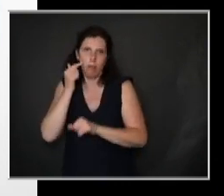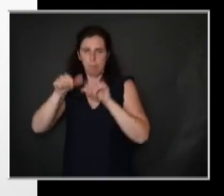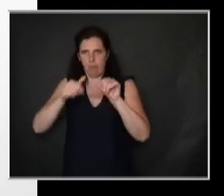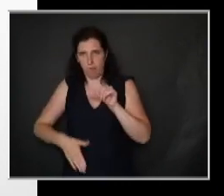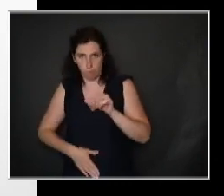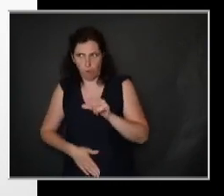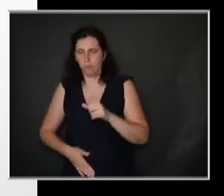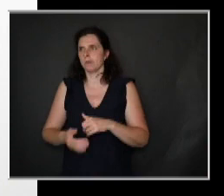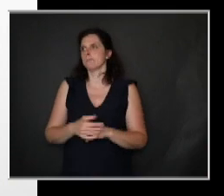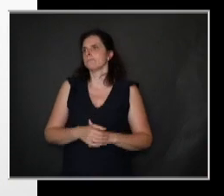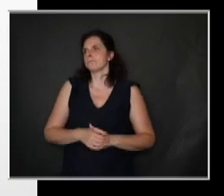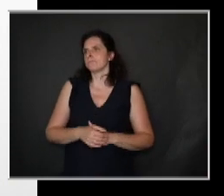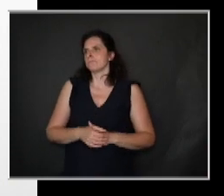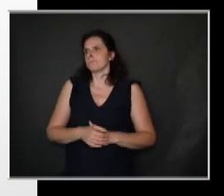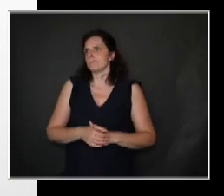abdominales.